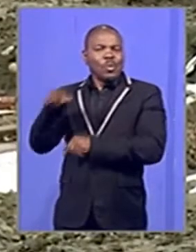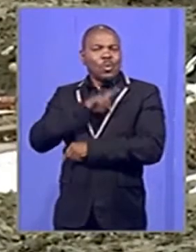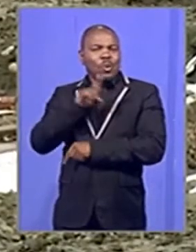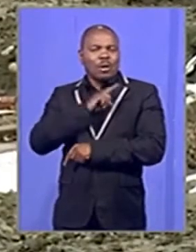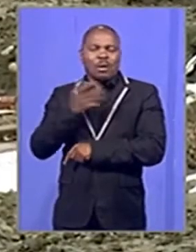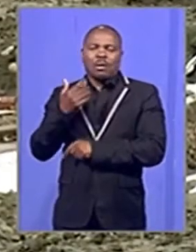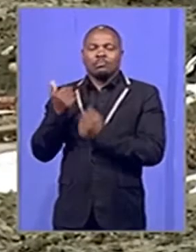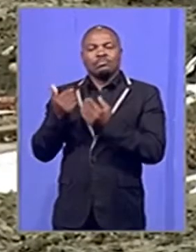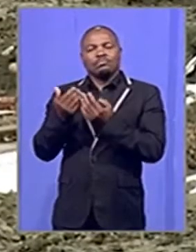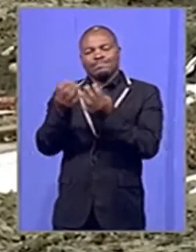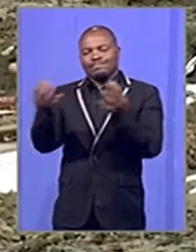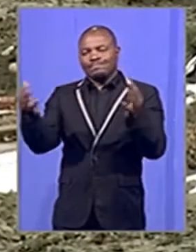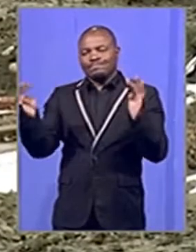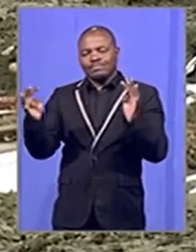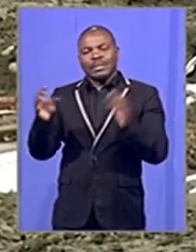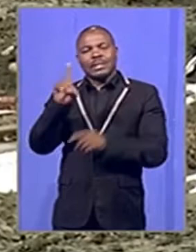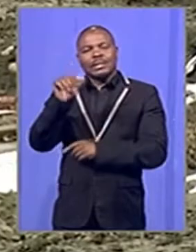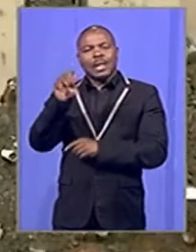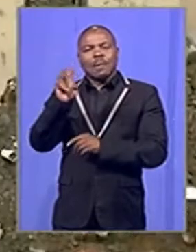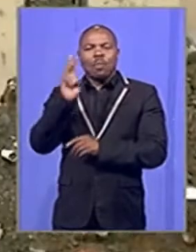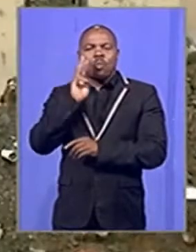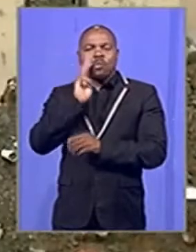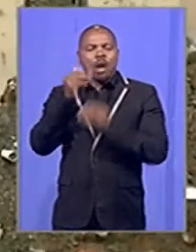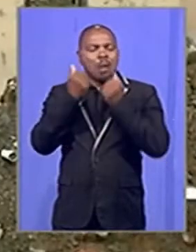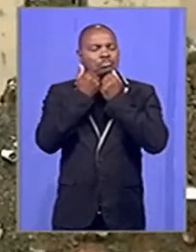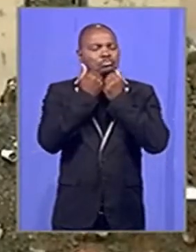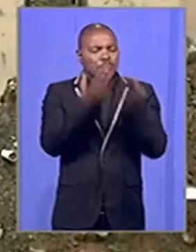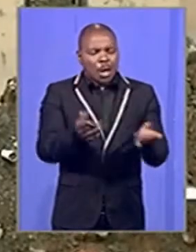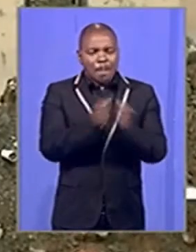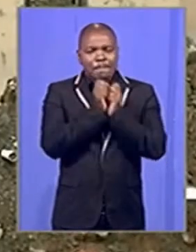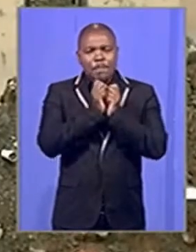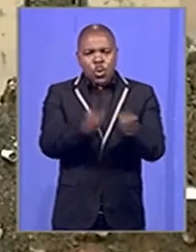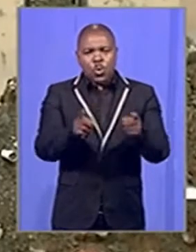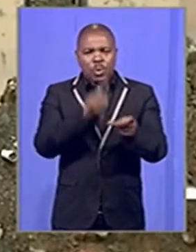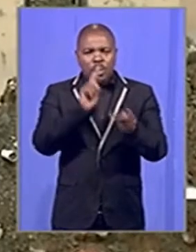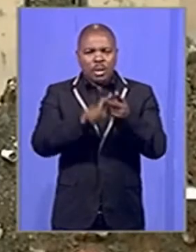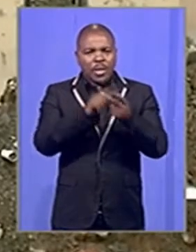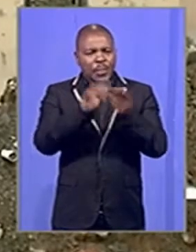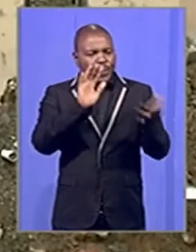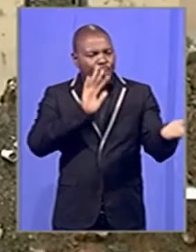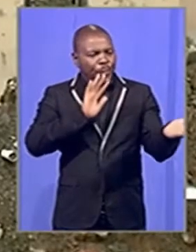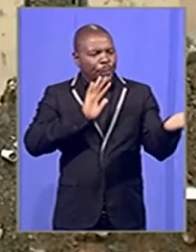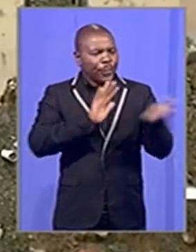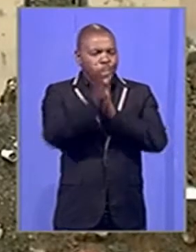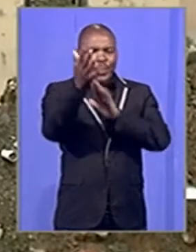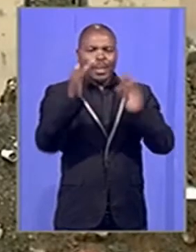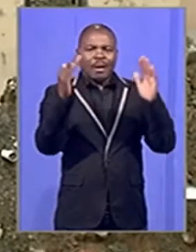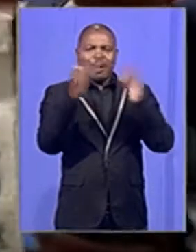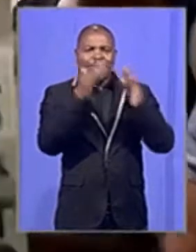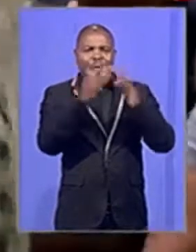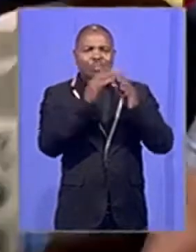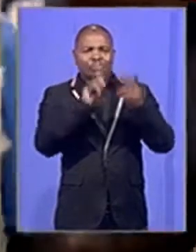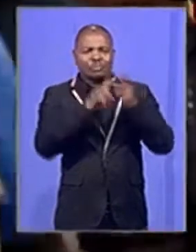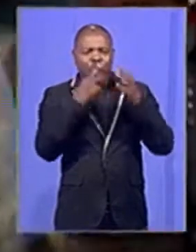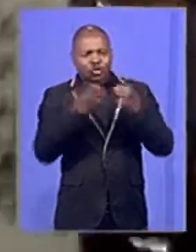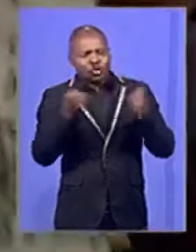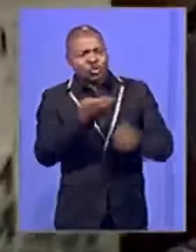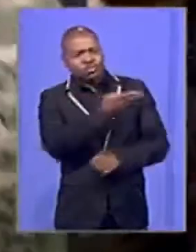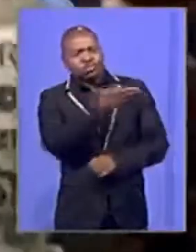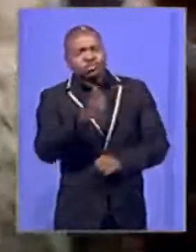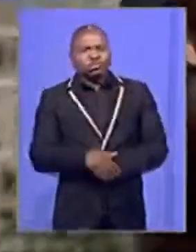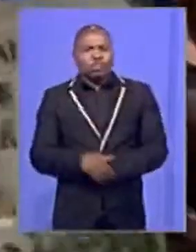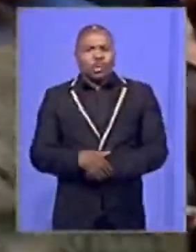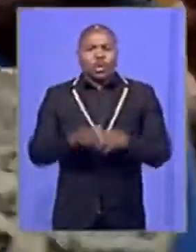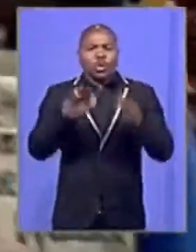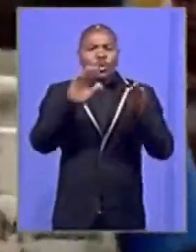gore lebota la letamo la moepo le thubege mme le sie fela masetlapelo le tshenyego ya matlo le mafaratlhatlha. Setlhopha